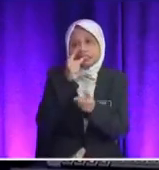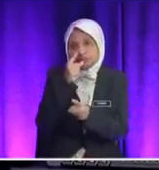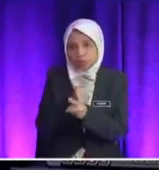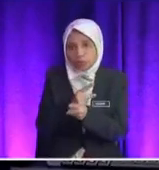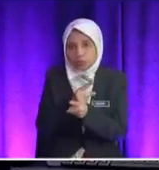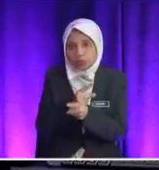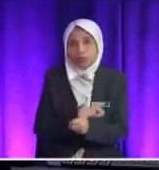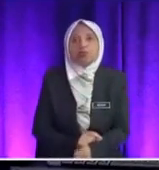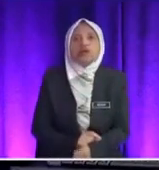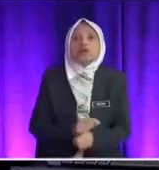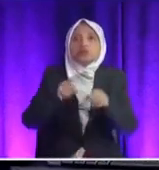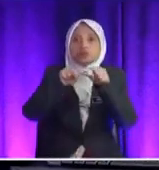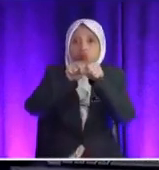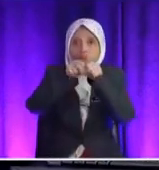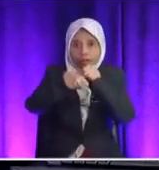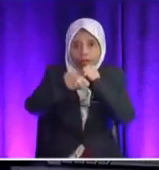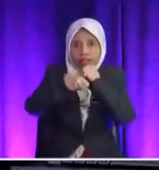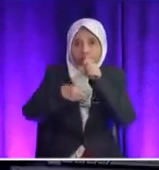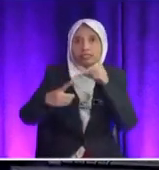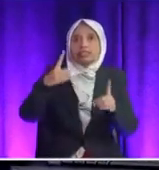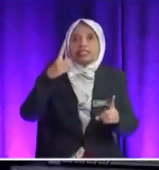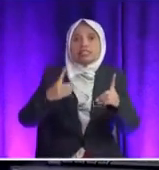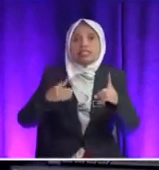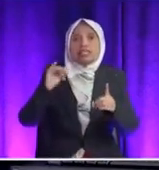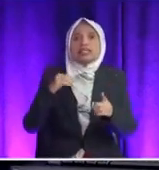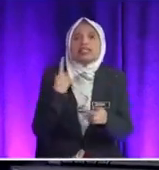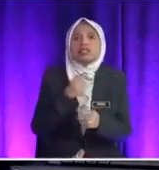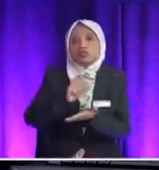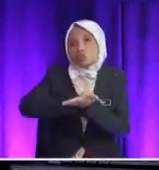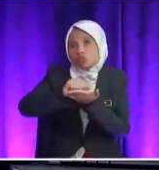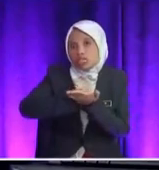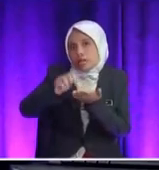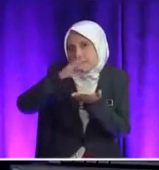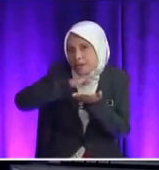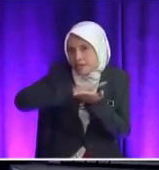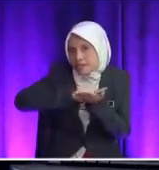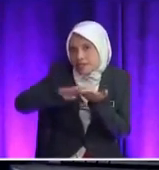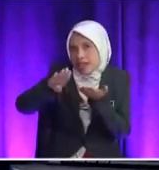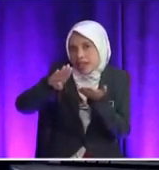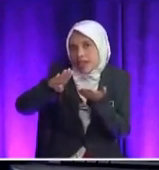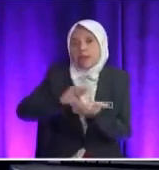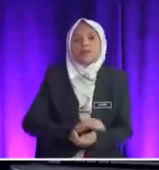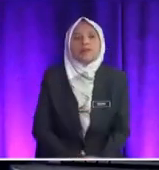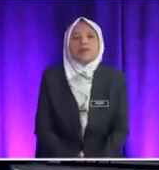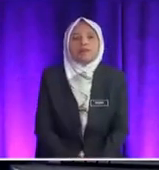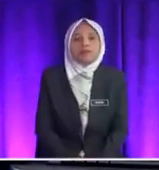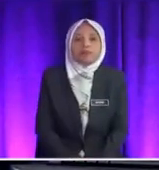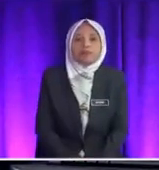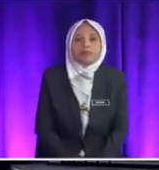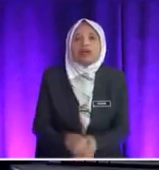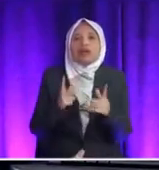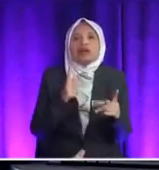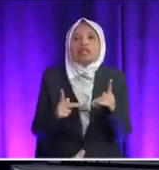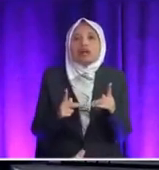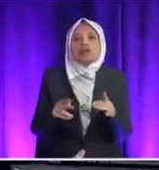itulah supaya kendaraan yang kita basuh dan kecuci itu bersih sebersih-bersihnya kalau